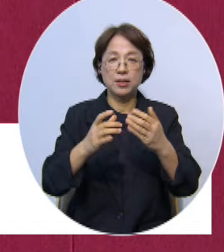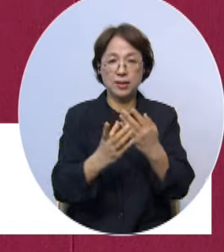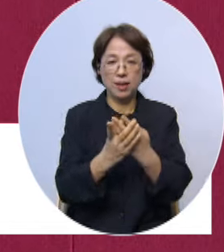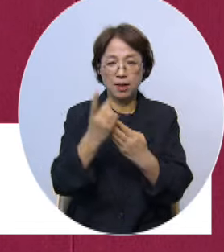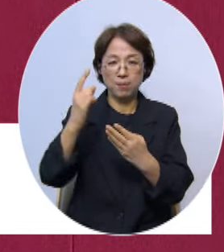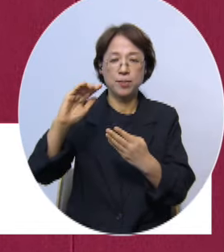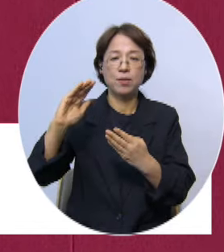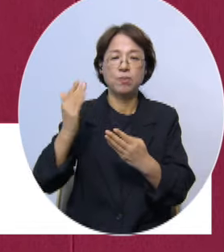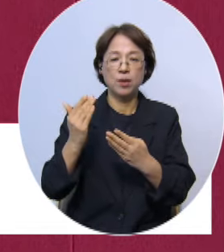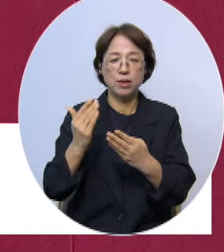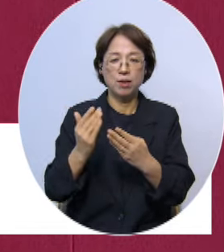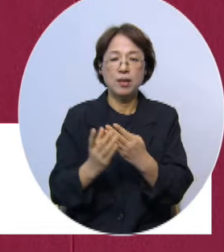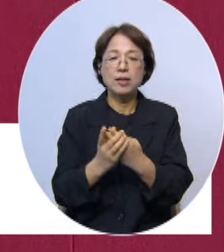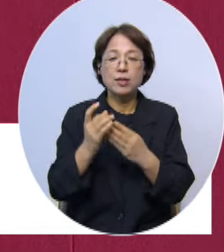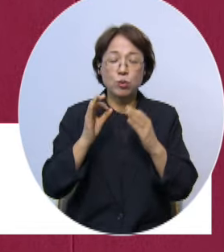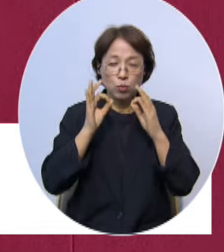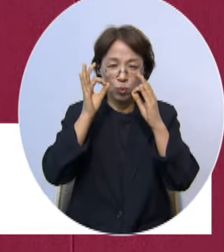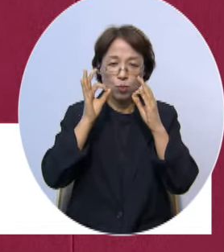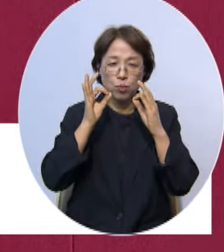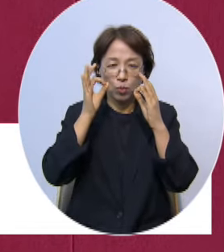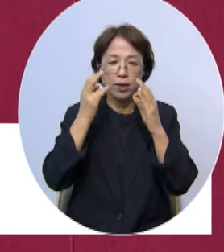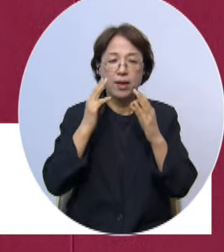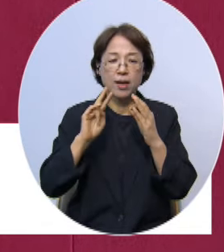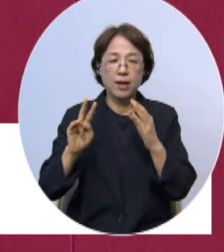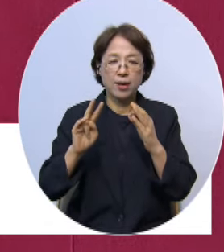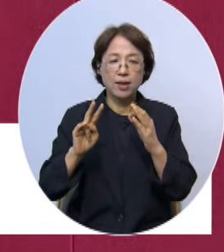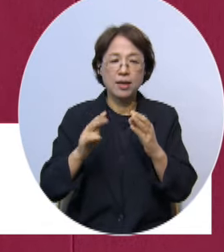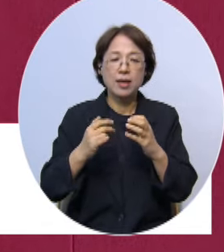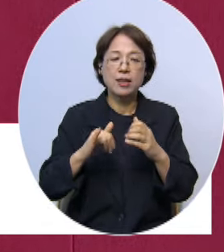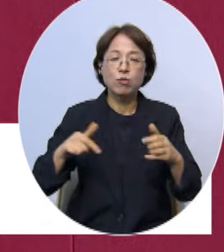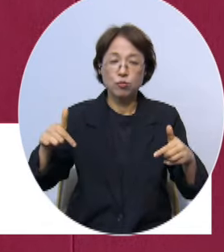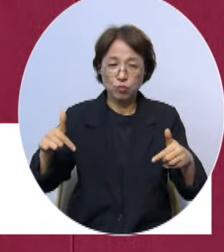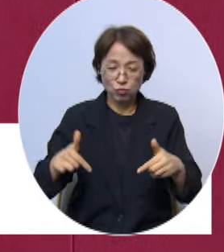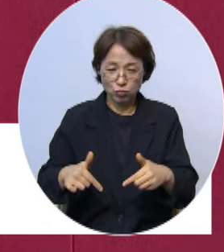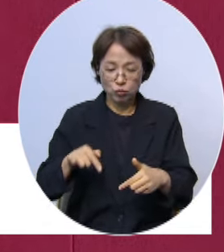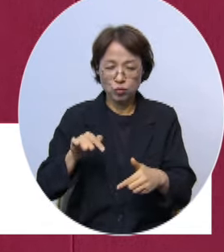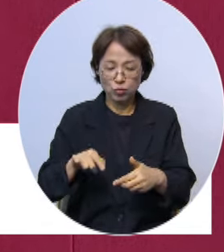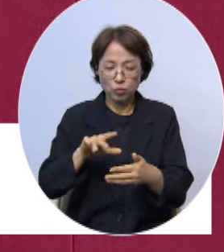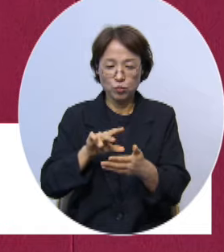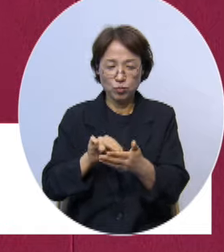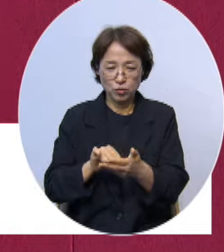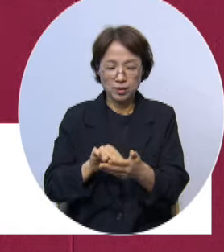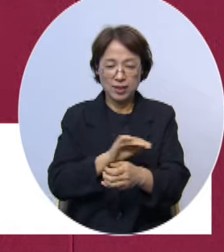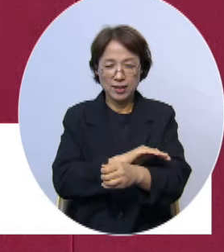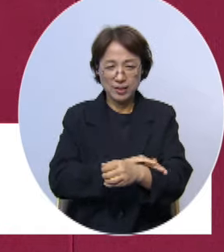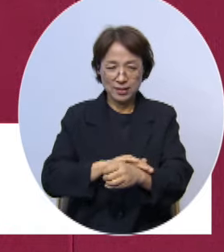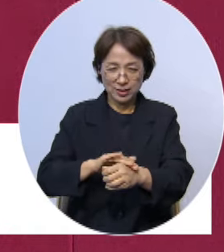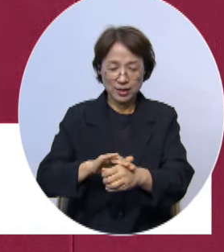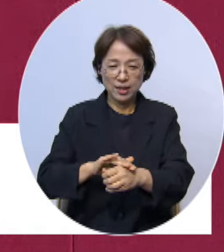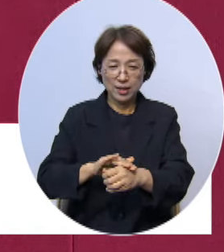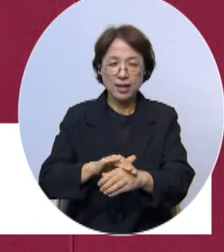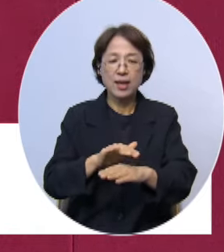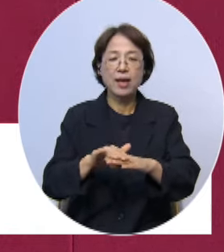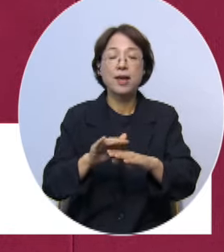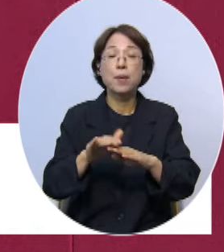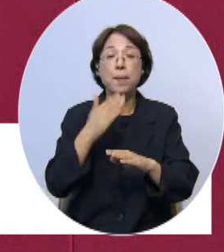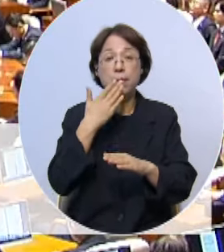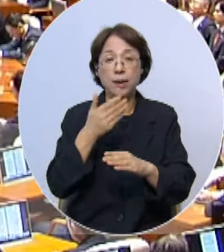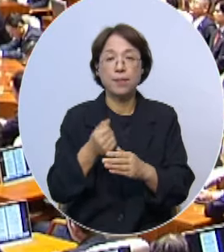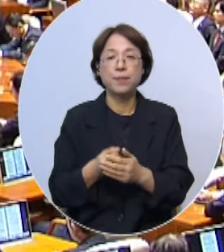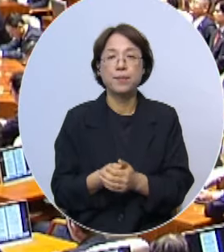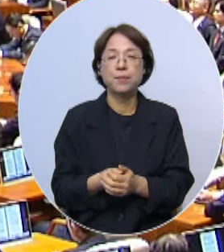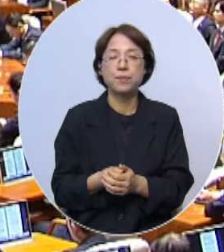마음이 되어 일치된 노력을 펼쳐야만 인구 위기를 슬기롭게 극복할 수